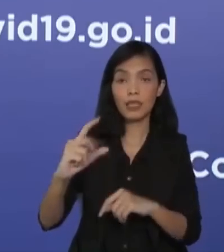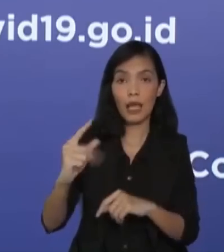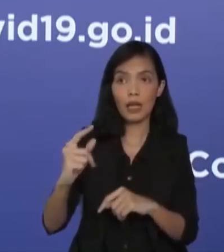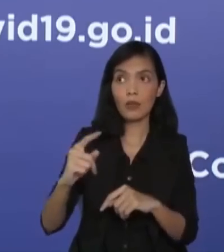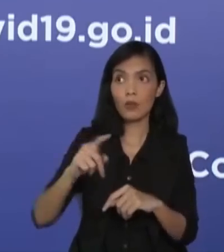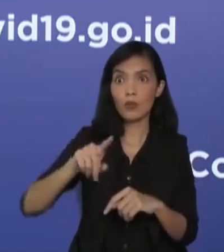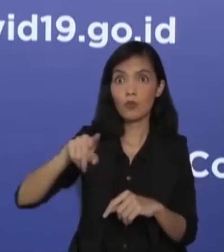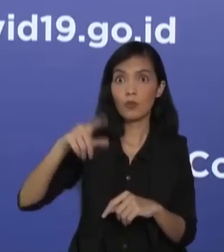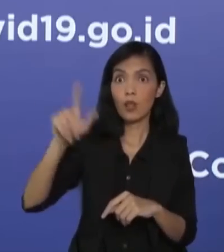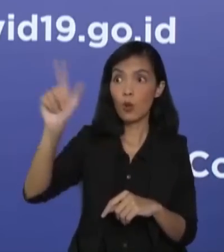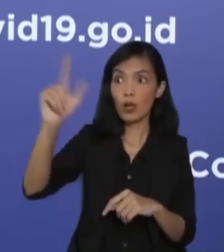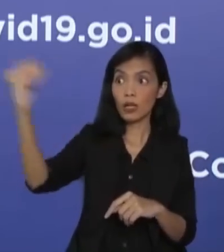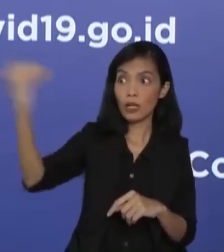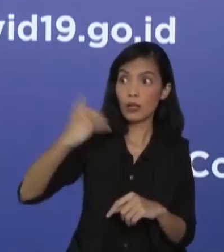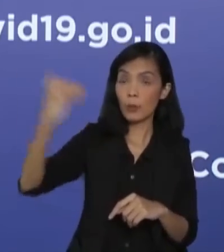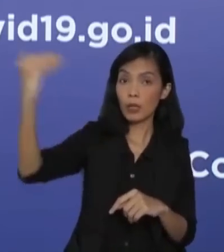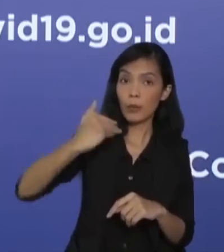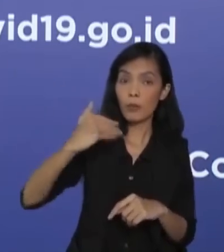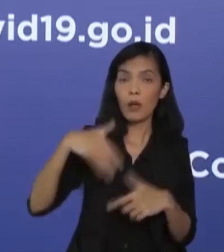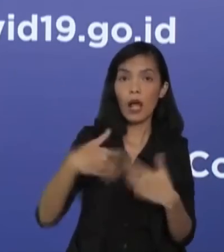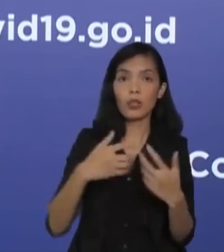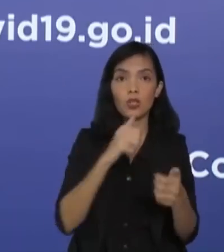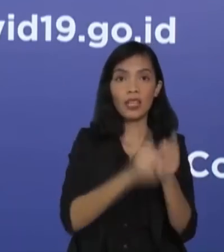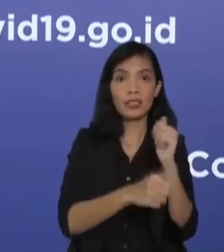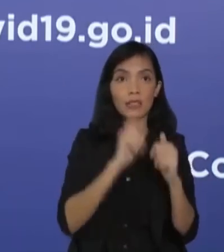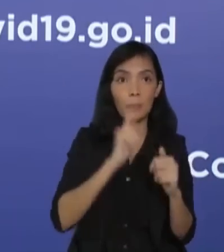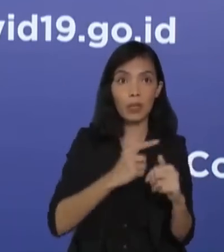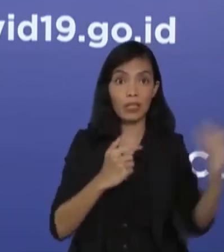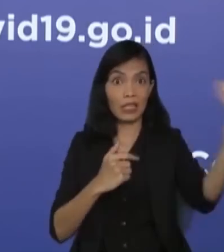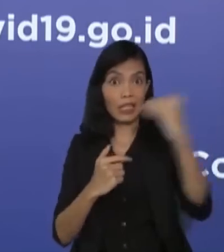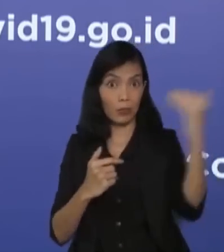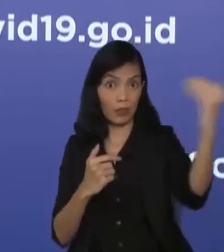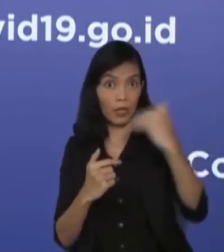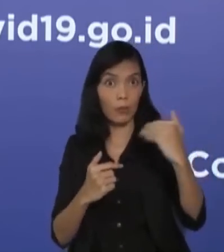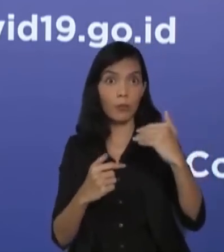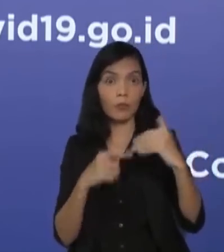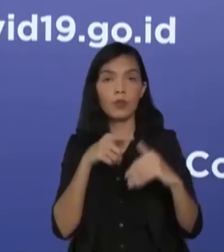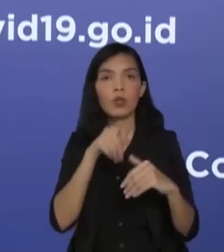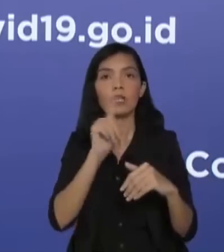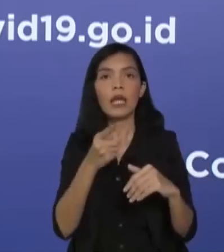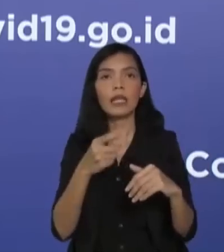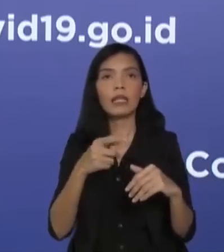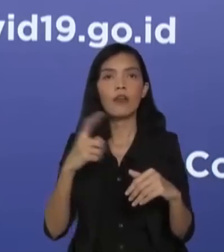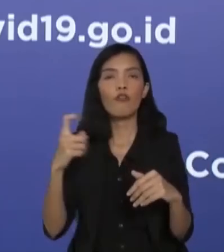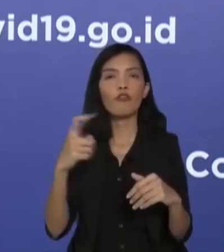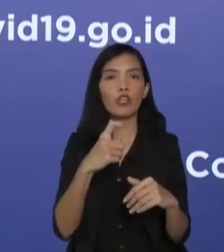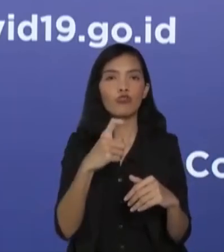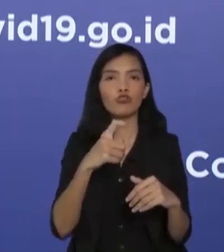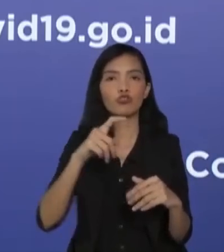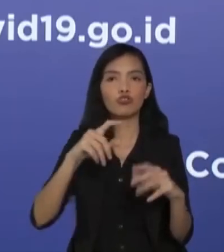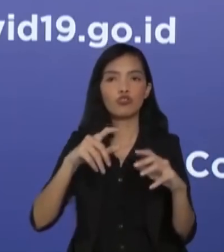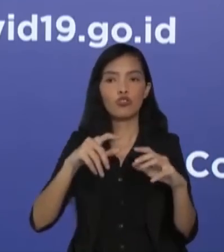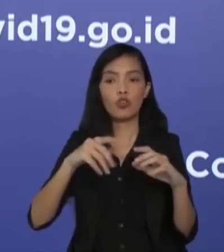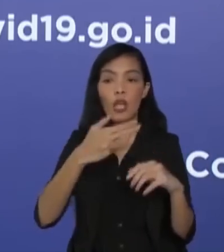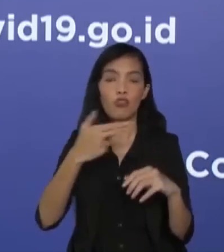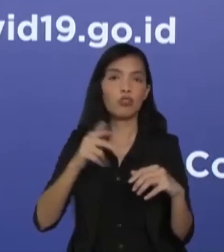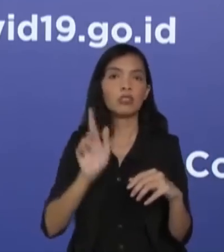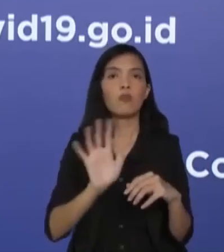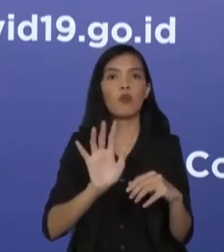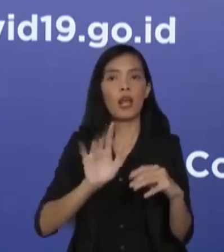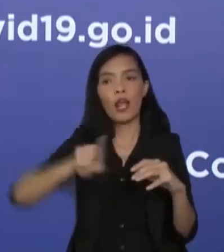import maupun rapid test kit tentunya dikembangkan menggunakan virus yang berada